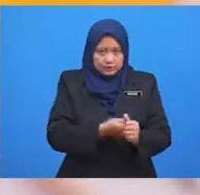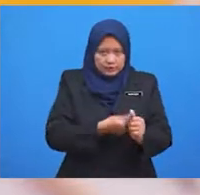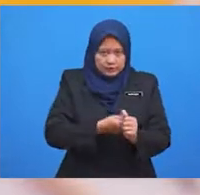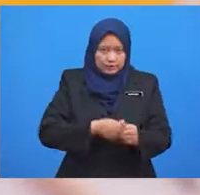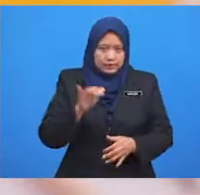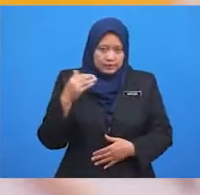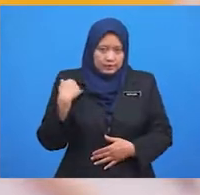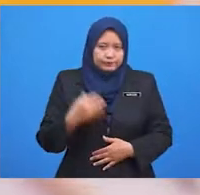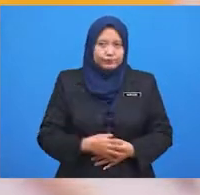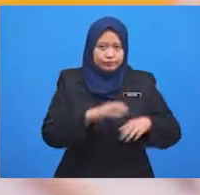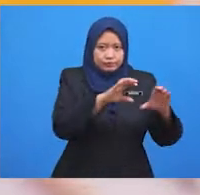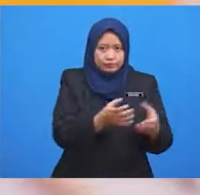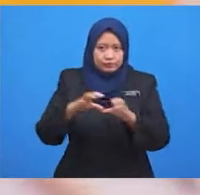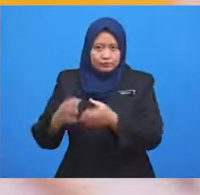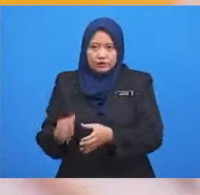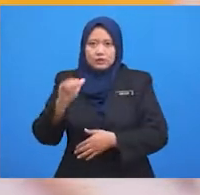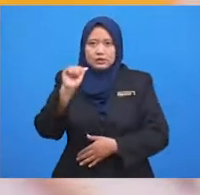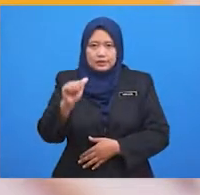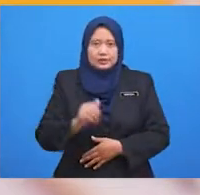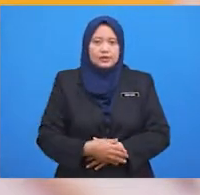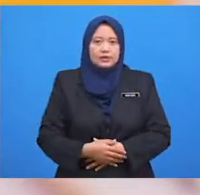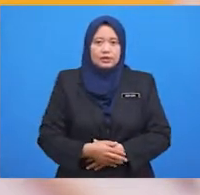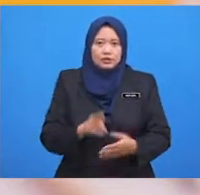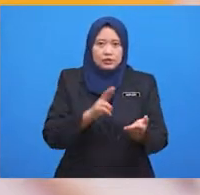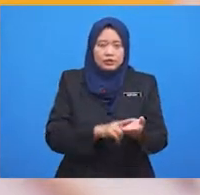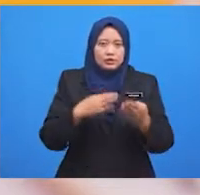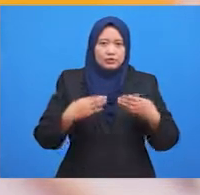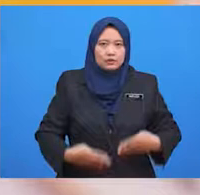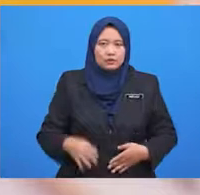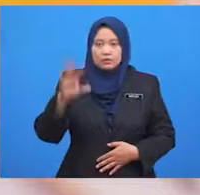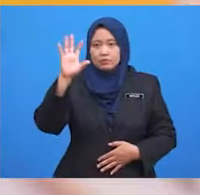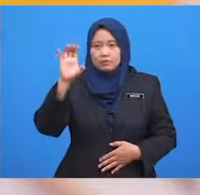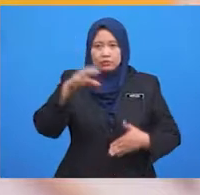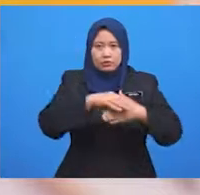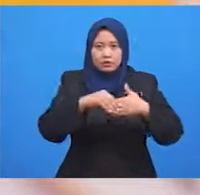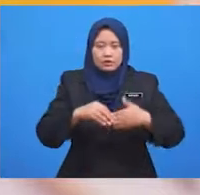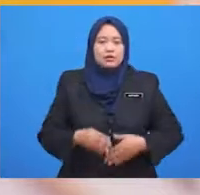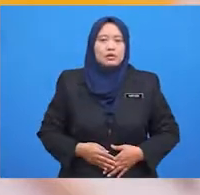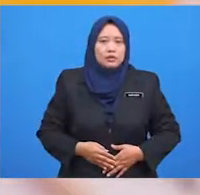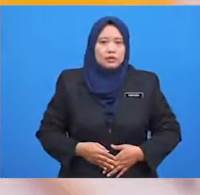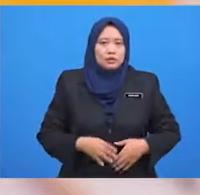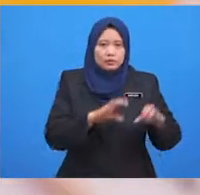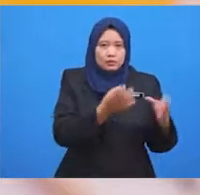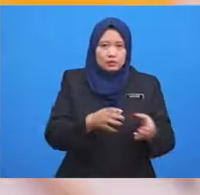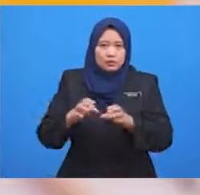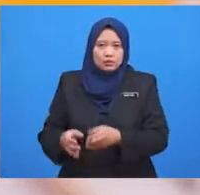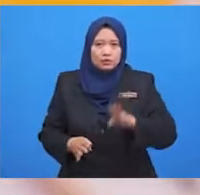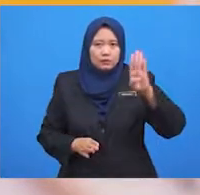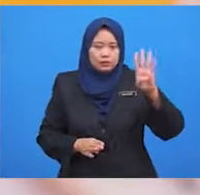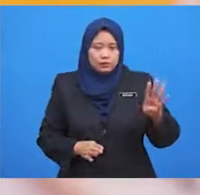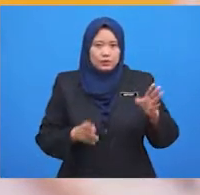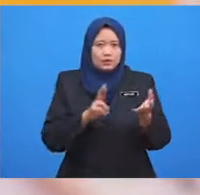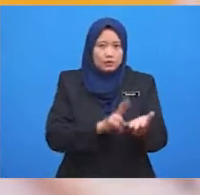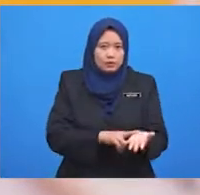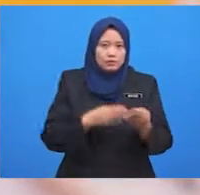Pakej rawatan A. Rawatan badan RM50. Pakej rawatan B. Rawatan badan